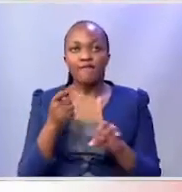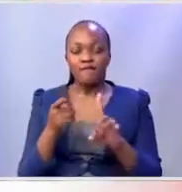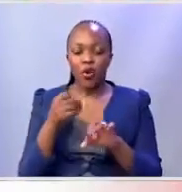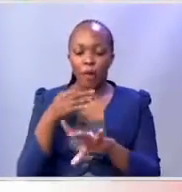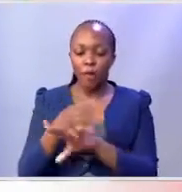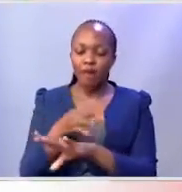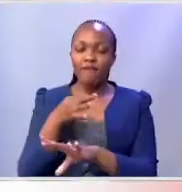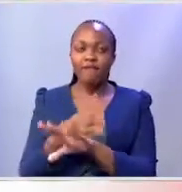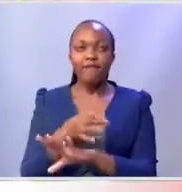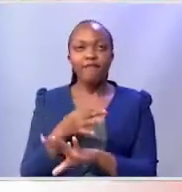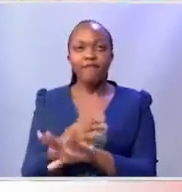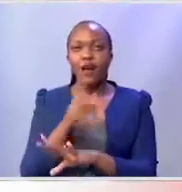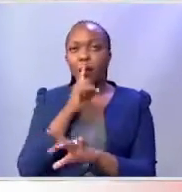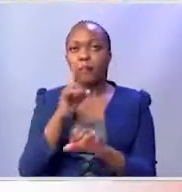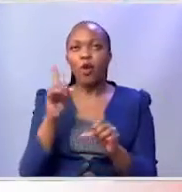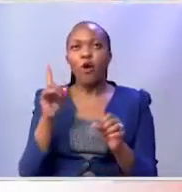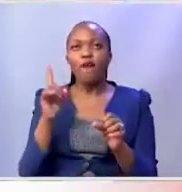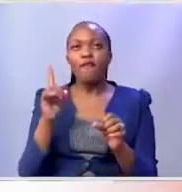wa uongo,